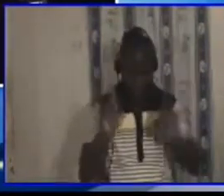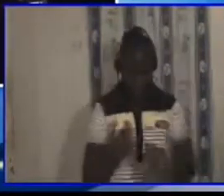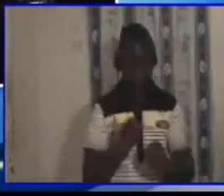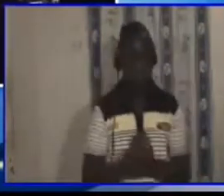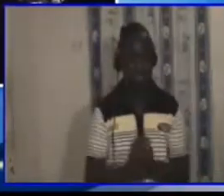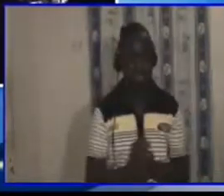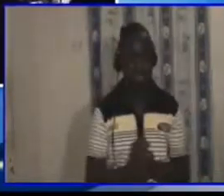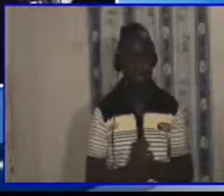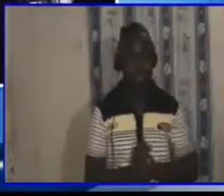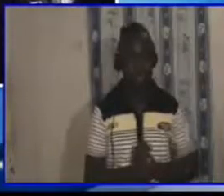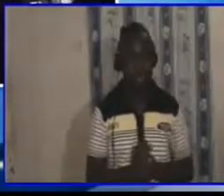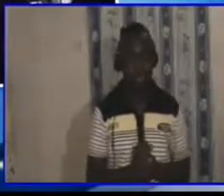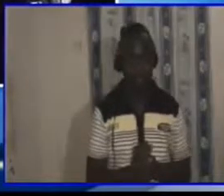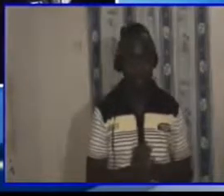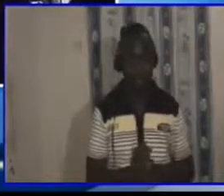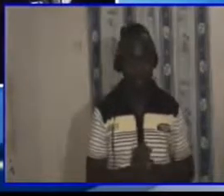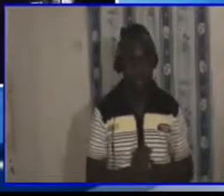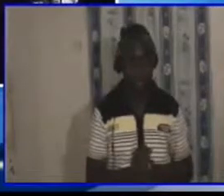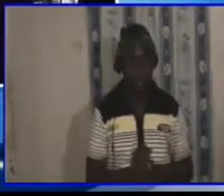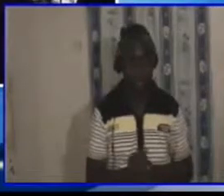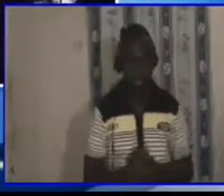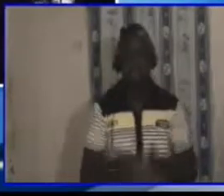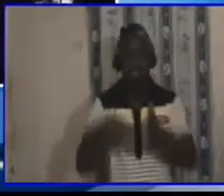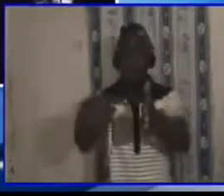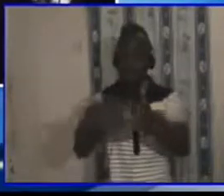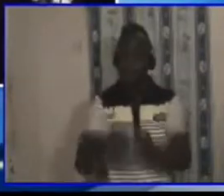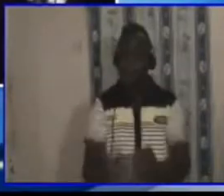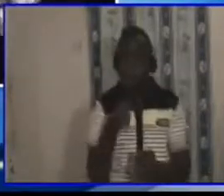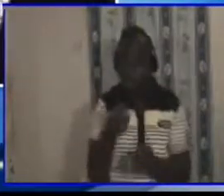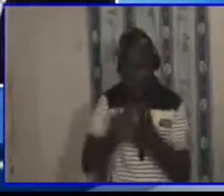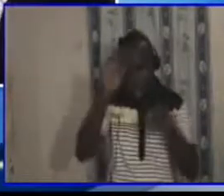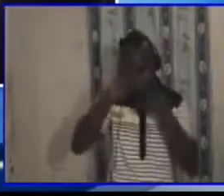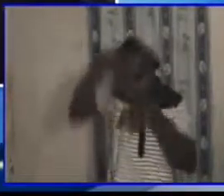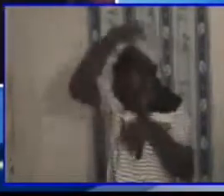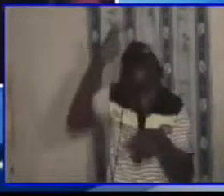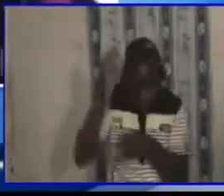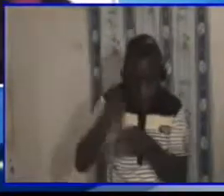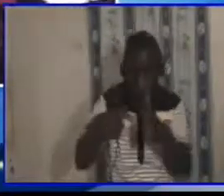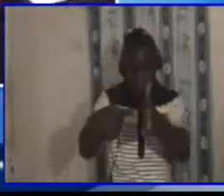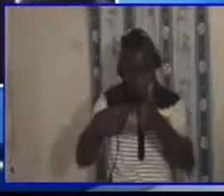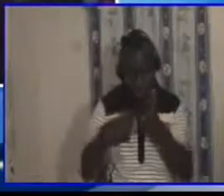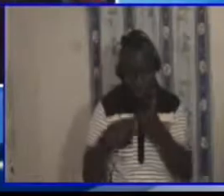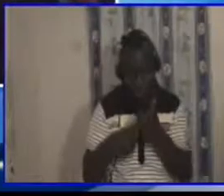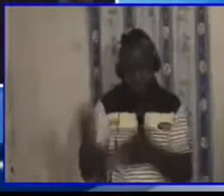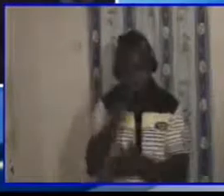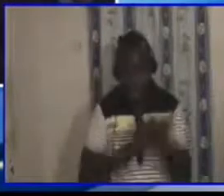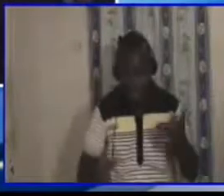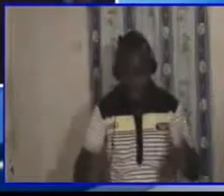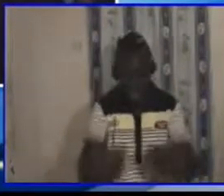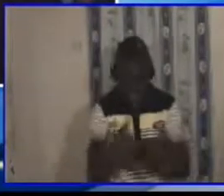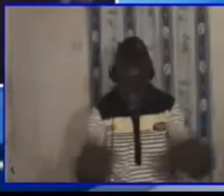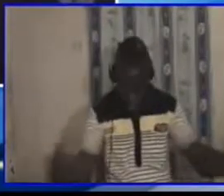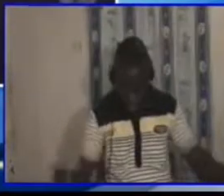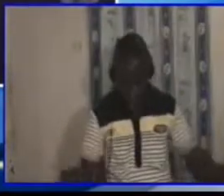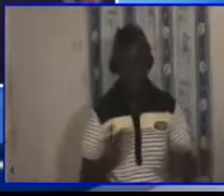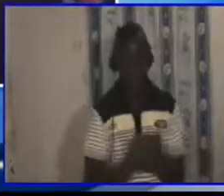sì seconda domanda qual è la differenza tra il sangue